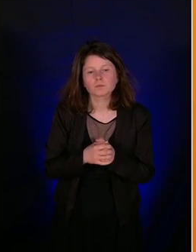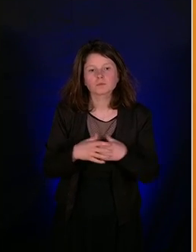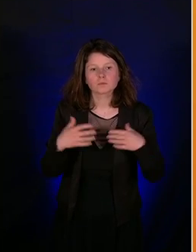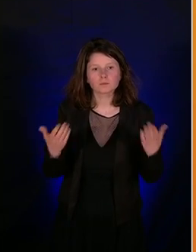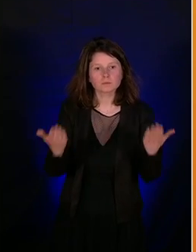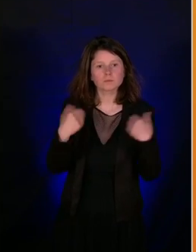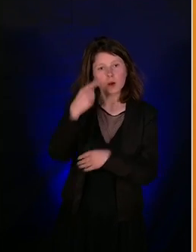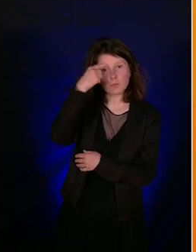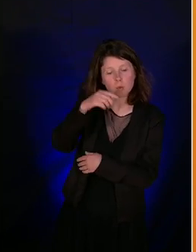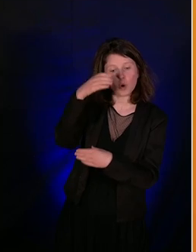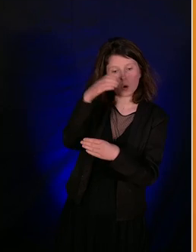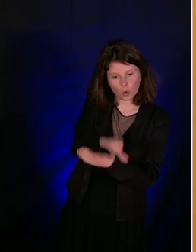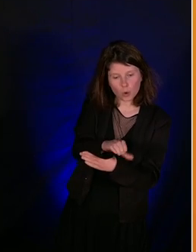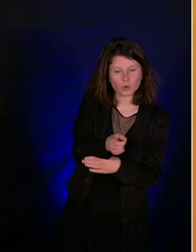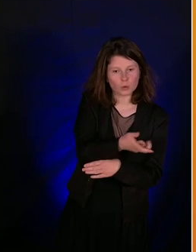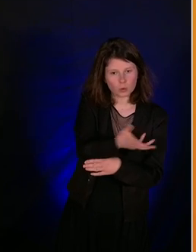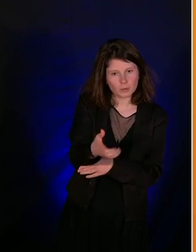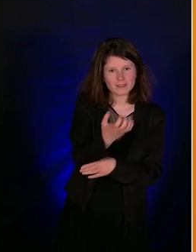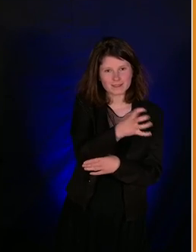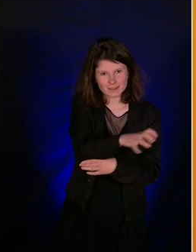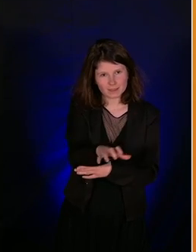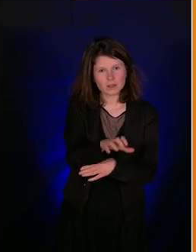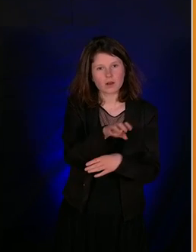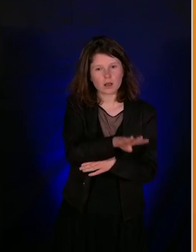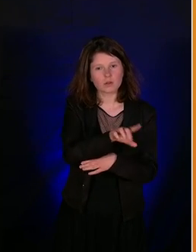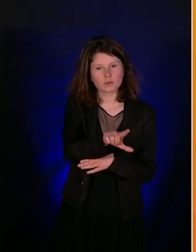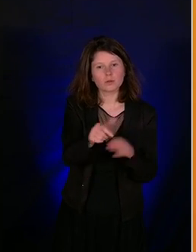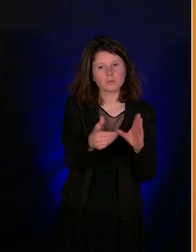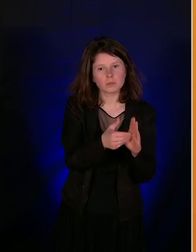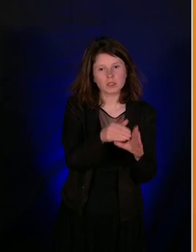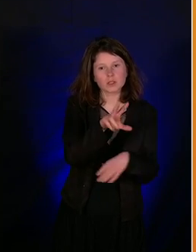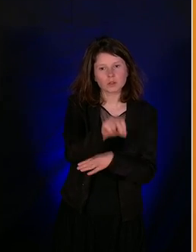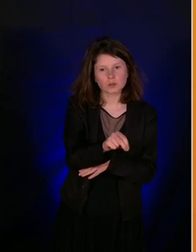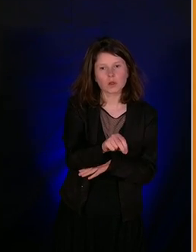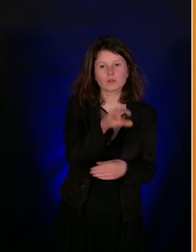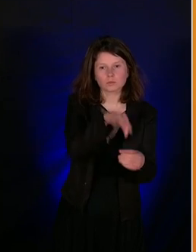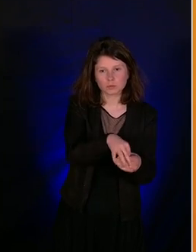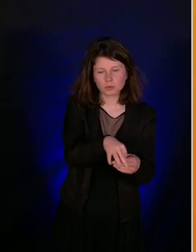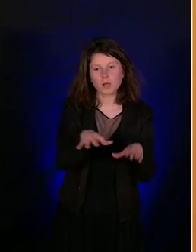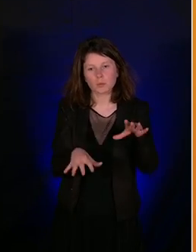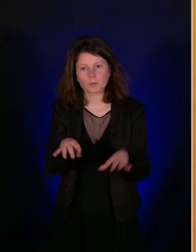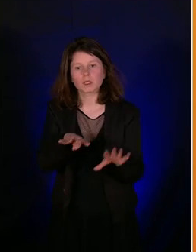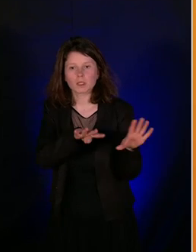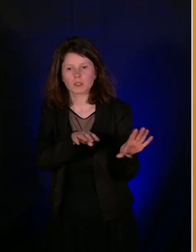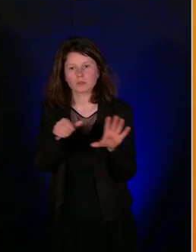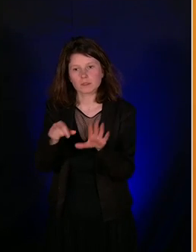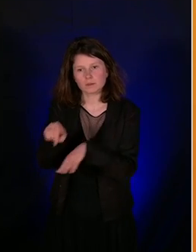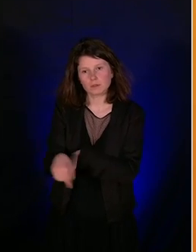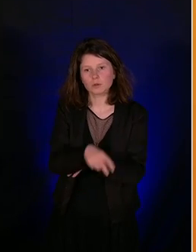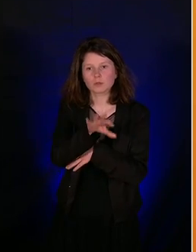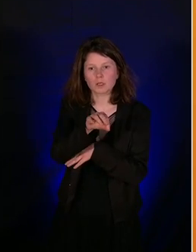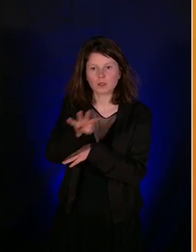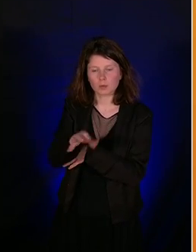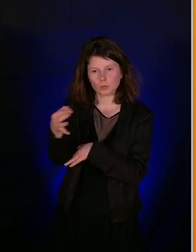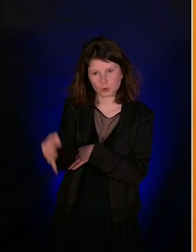exprimés est de 542030 voix soit 96,54 % des voies disponibles